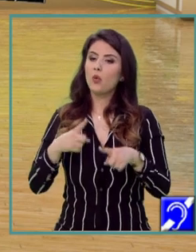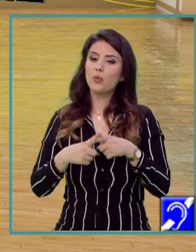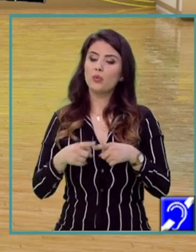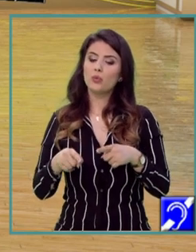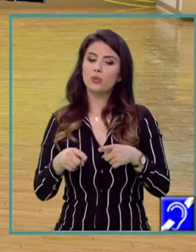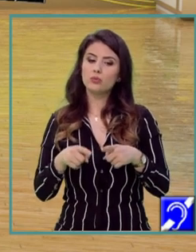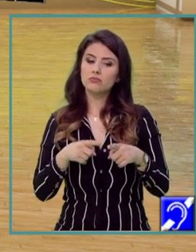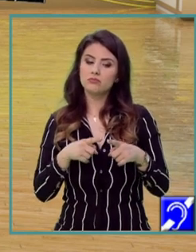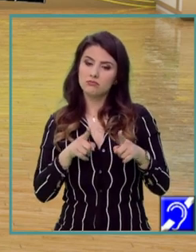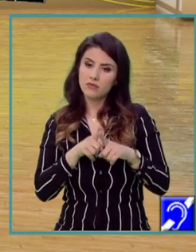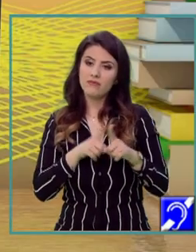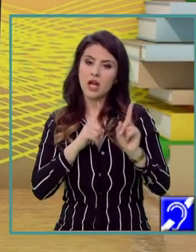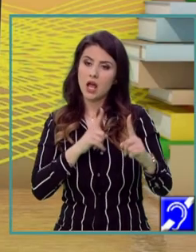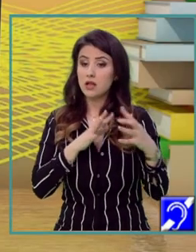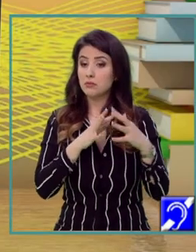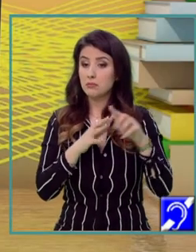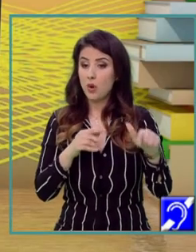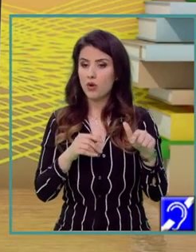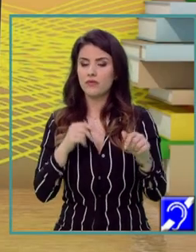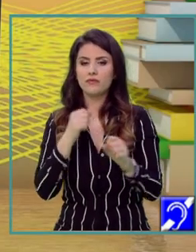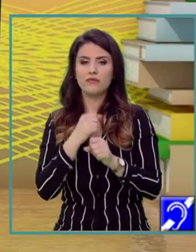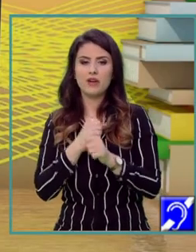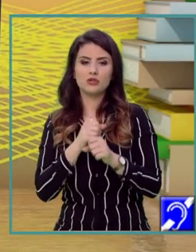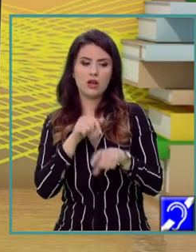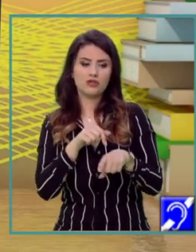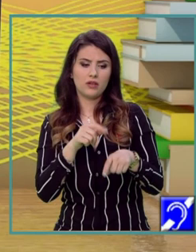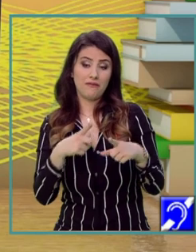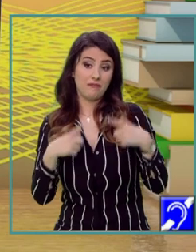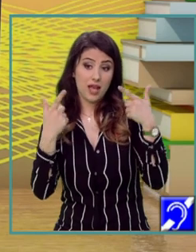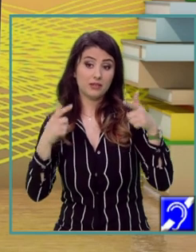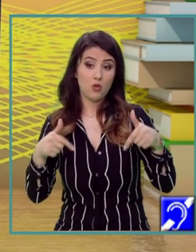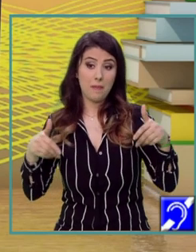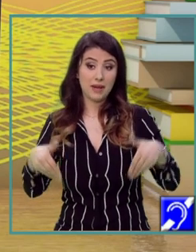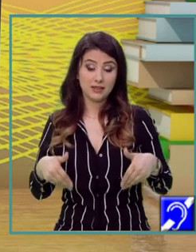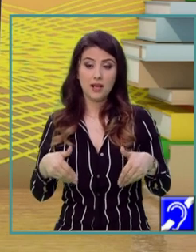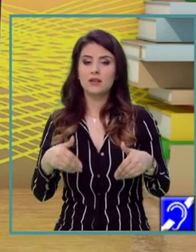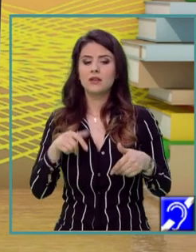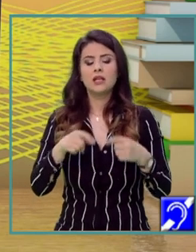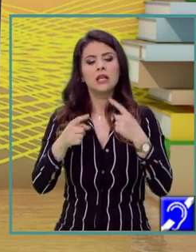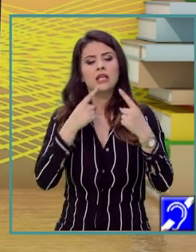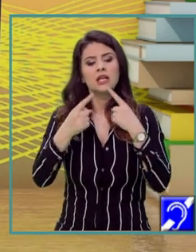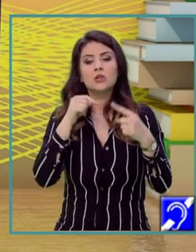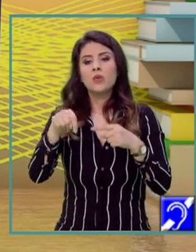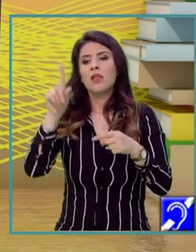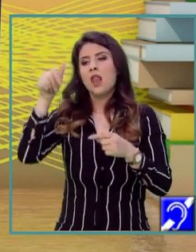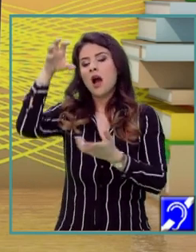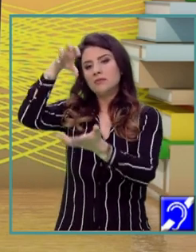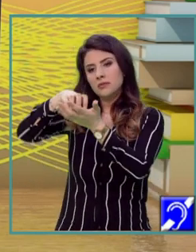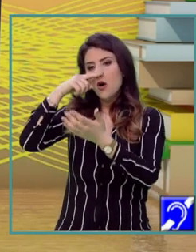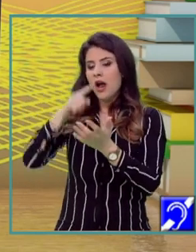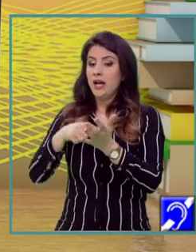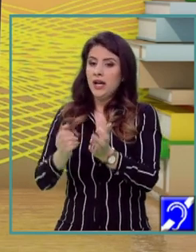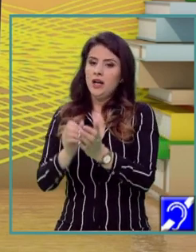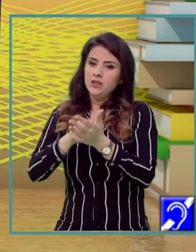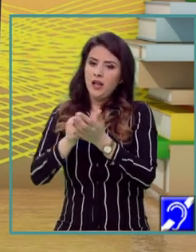a realității a am a timpului prezent e bine discuția de la popotă declanșează